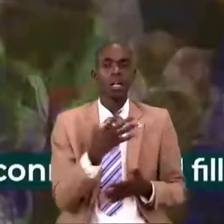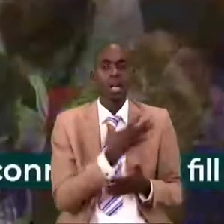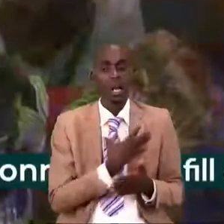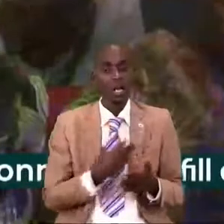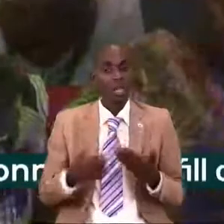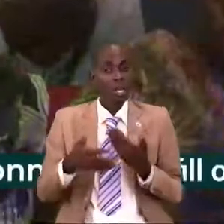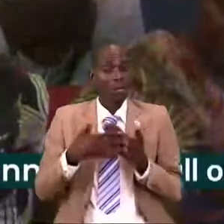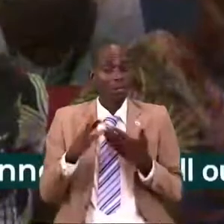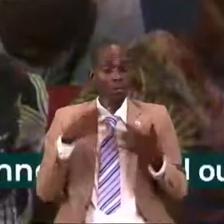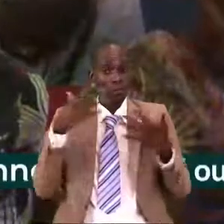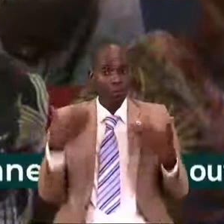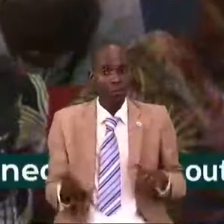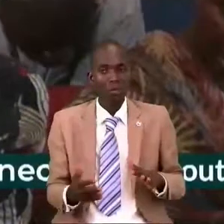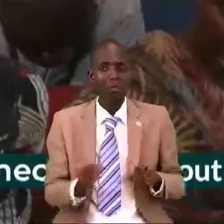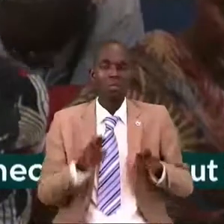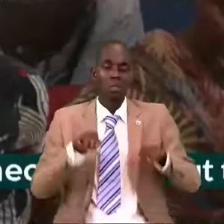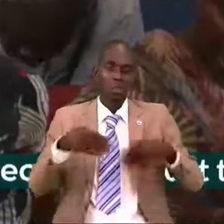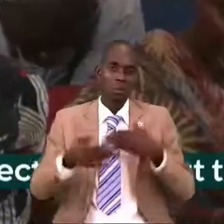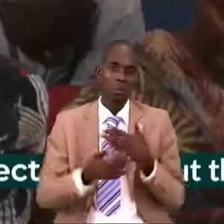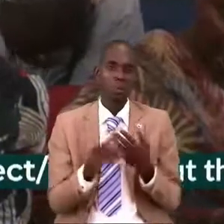sortes de miséricordes pour toi ce soir.